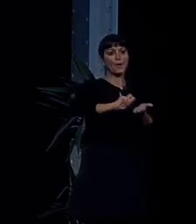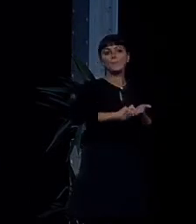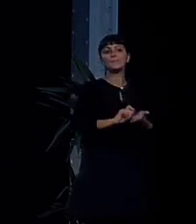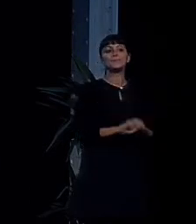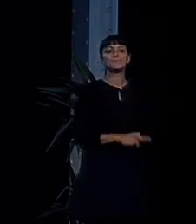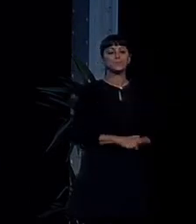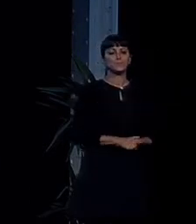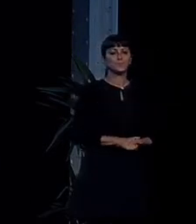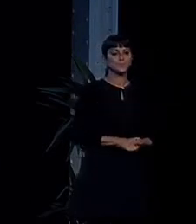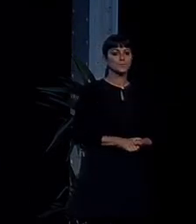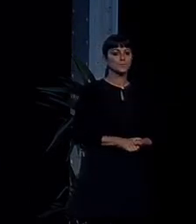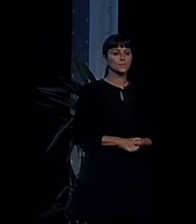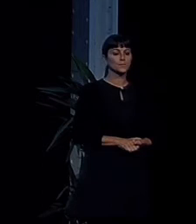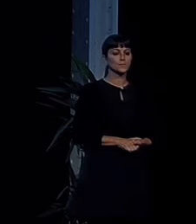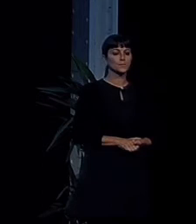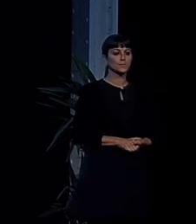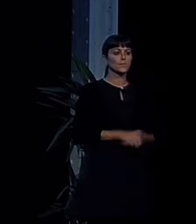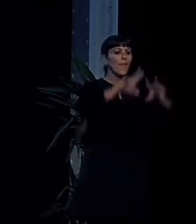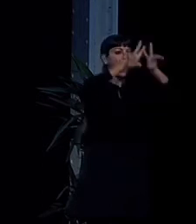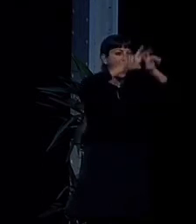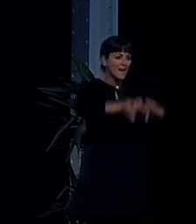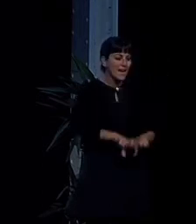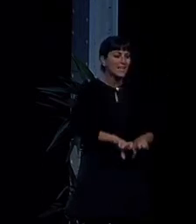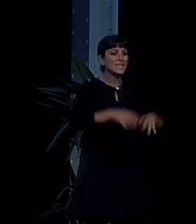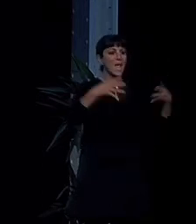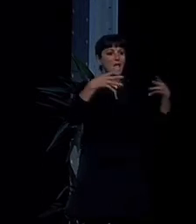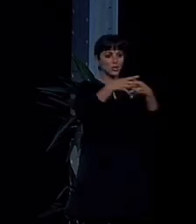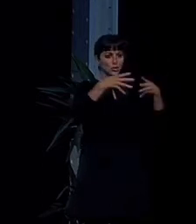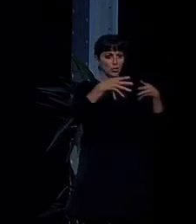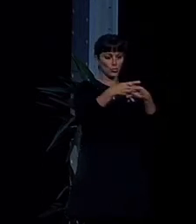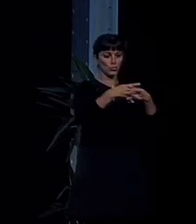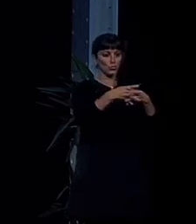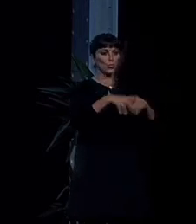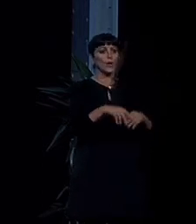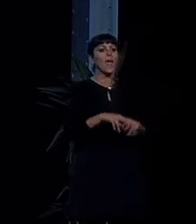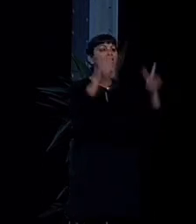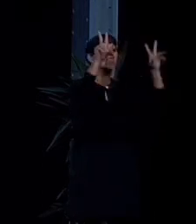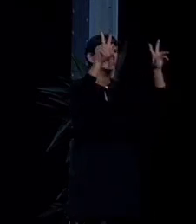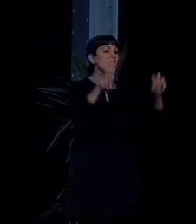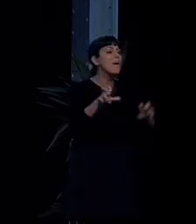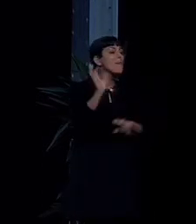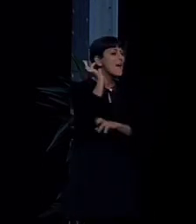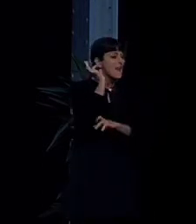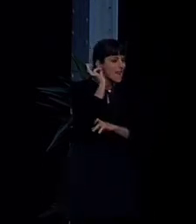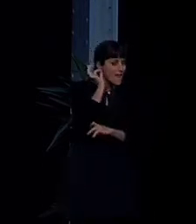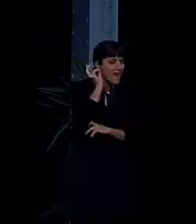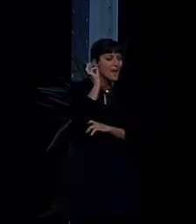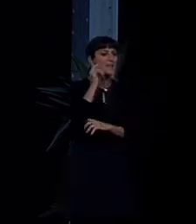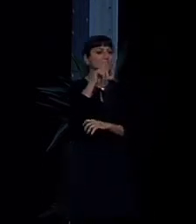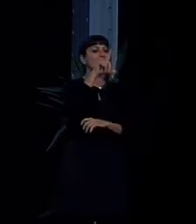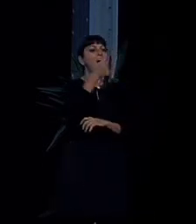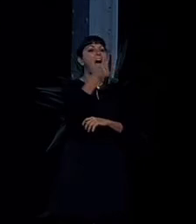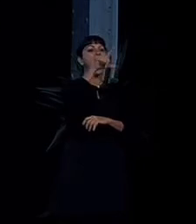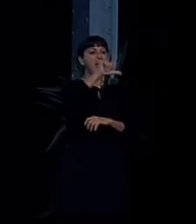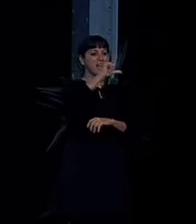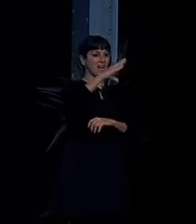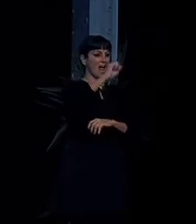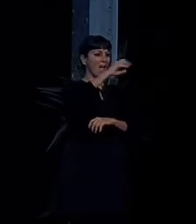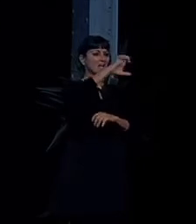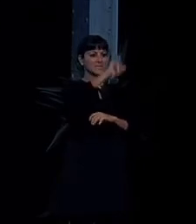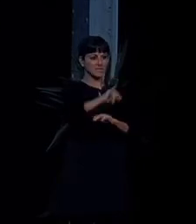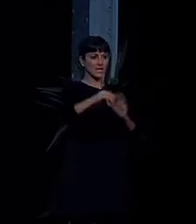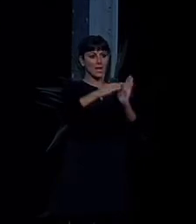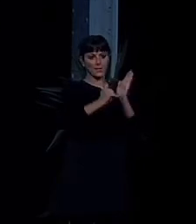Ha realitzat la seva tesi doctoral sobre el crim de les nenes d'Alcàsser, com a narració política de l'impacte per a la vida